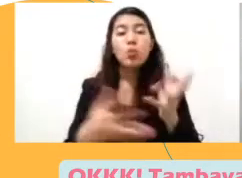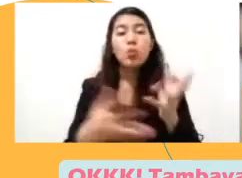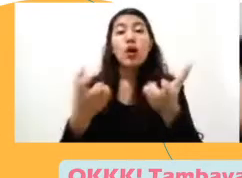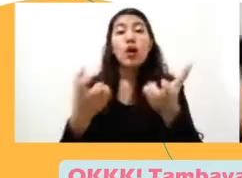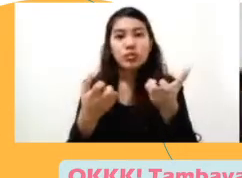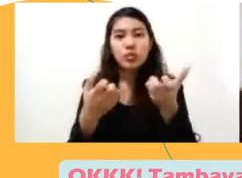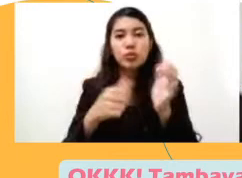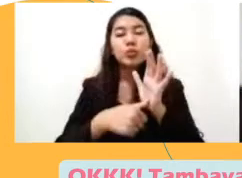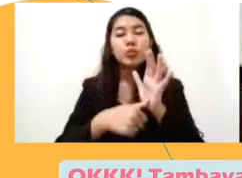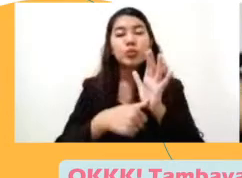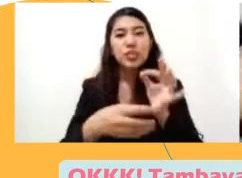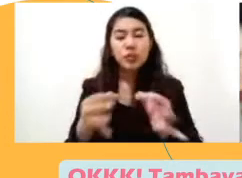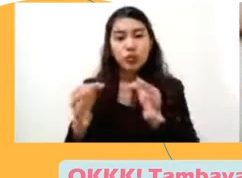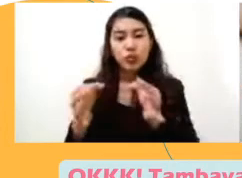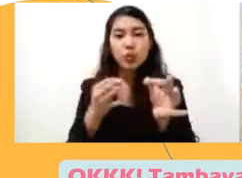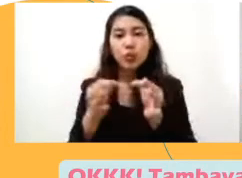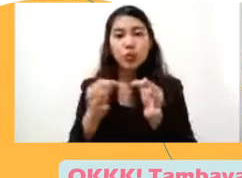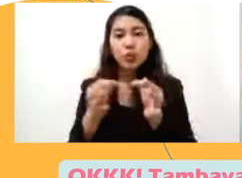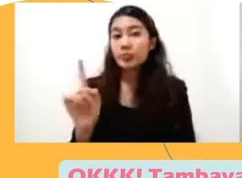diin na